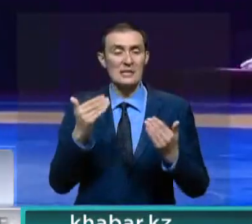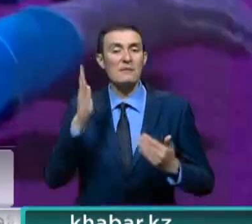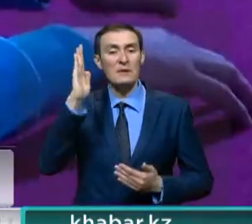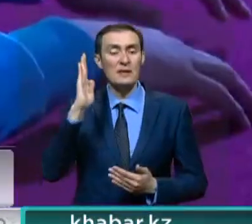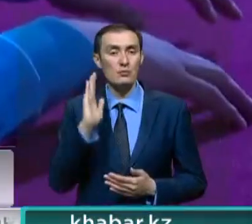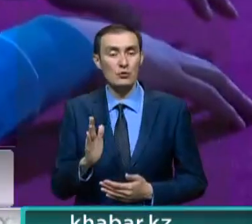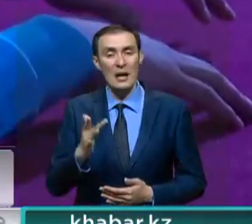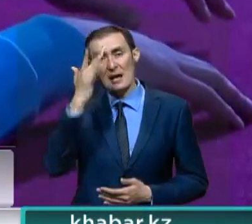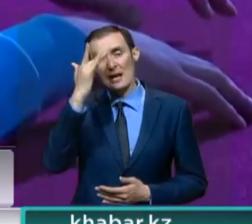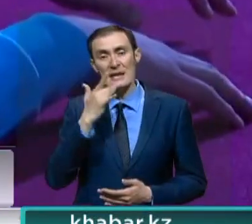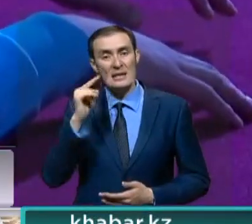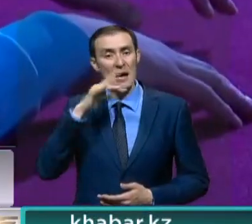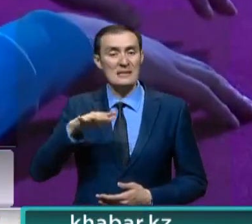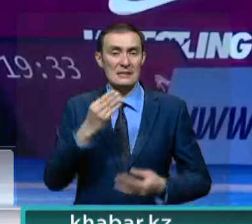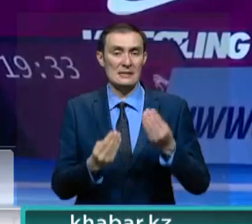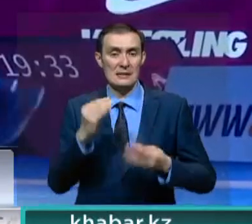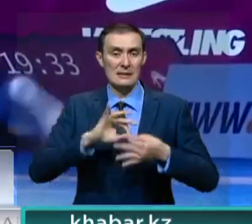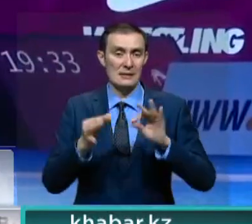их ждут летние азиатские игры.